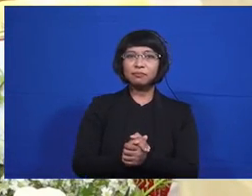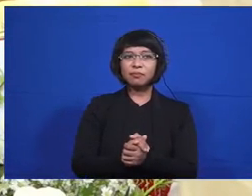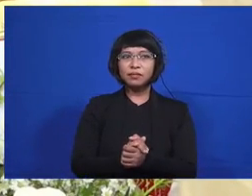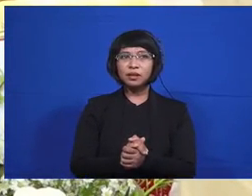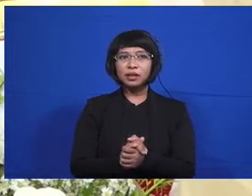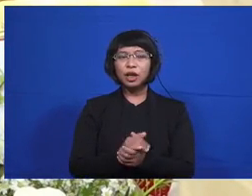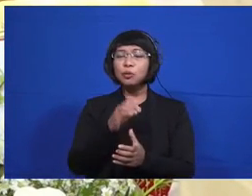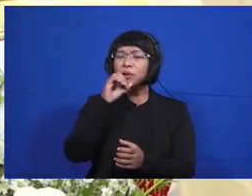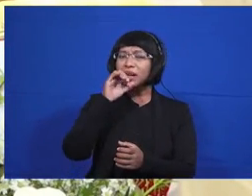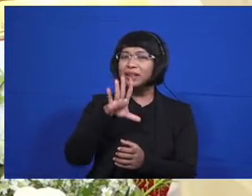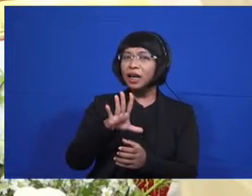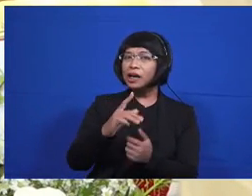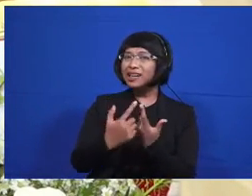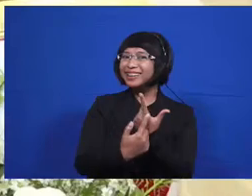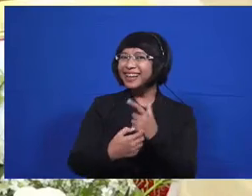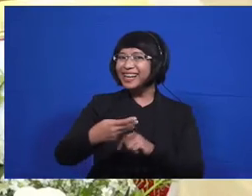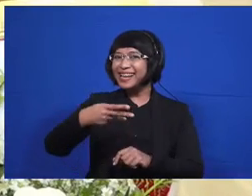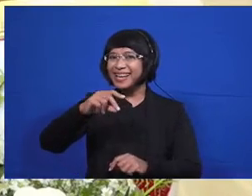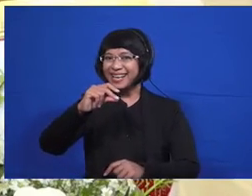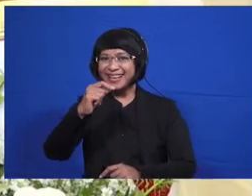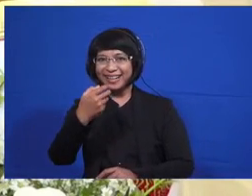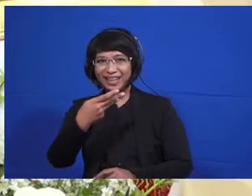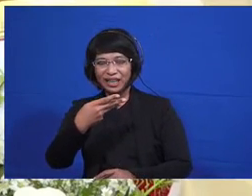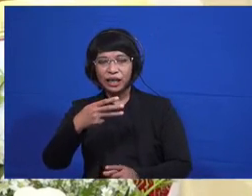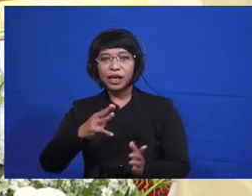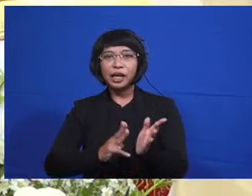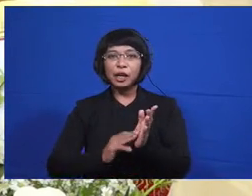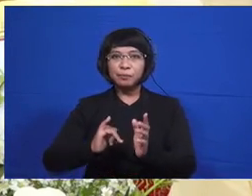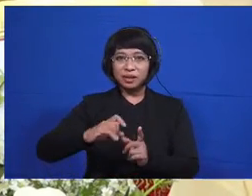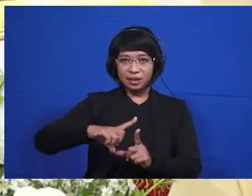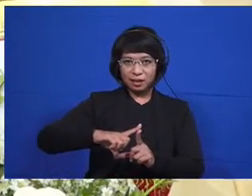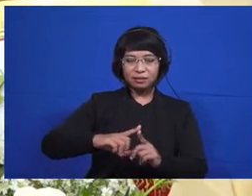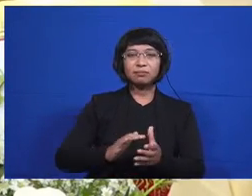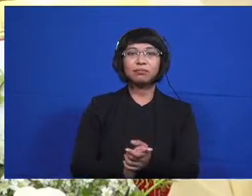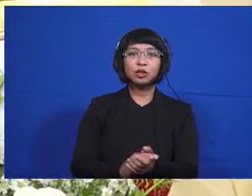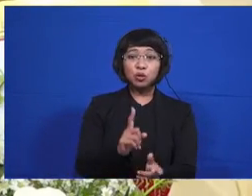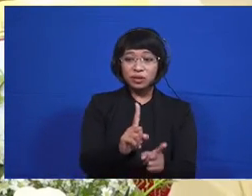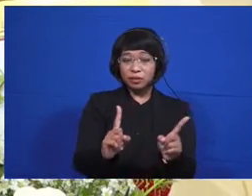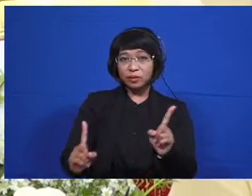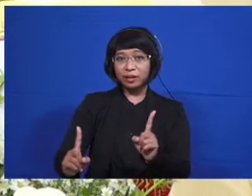Yeremia, atau salah seorang dari para nabi.